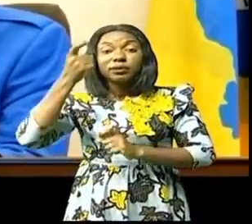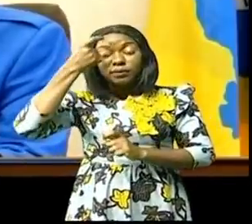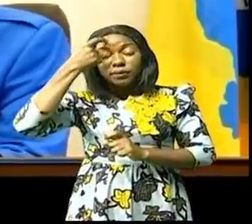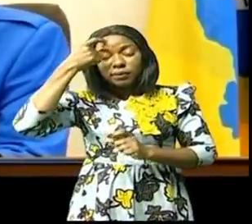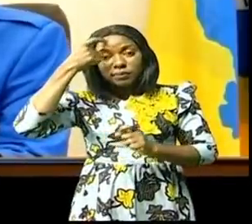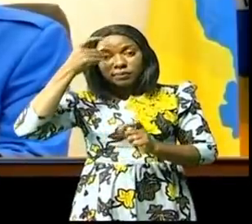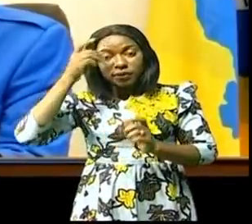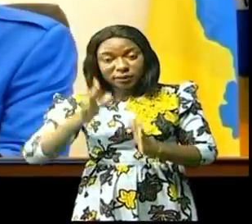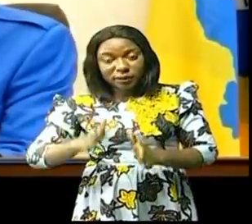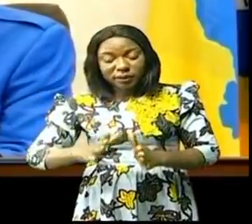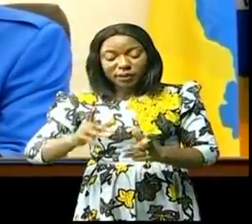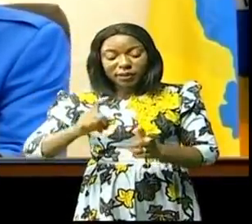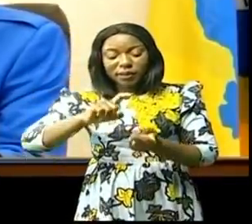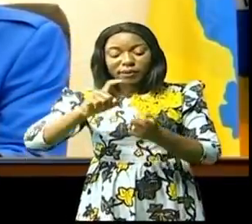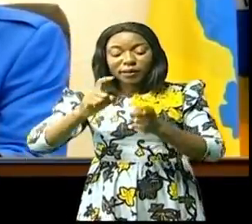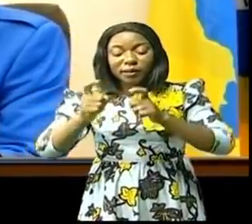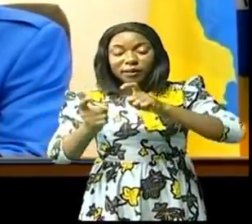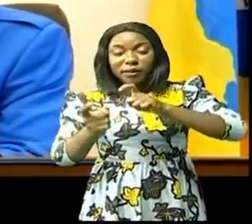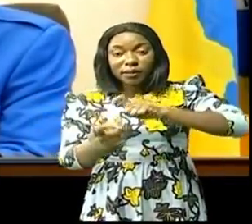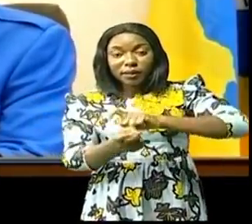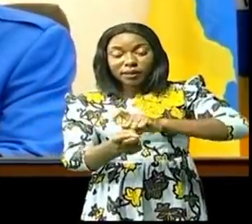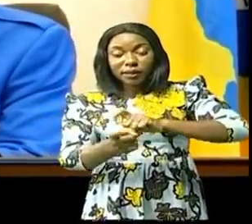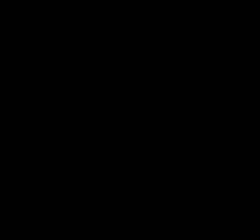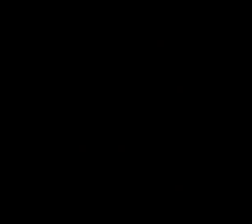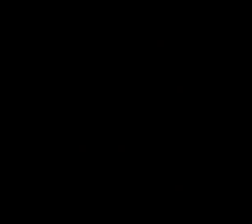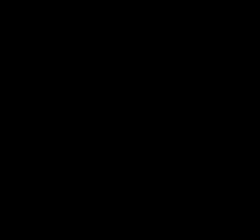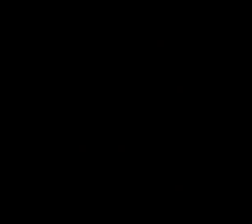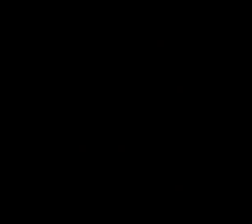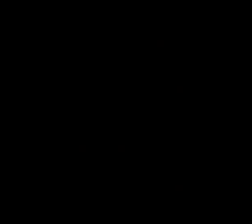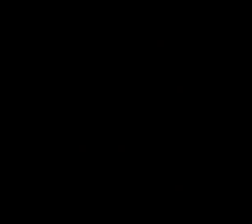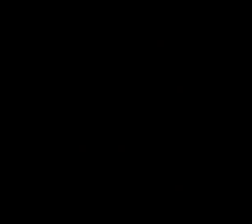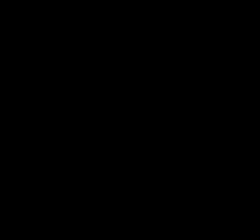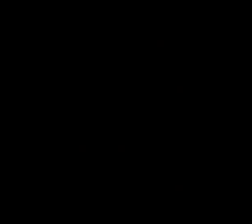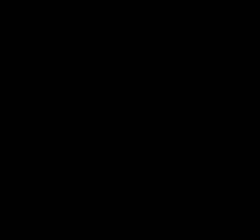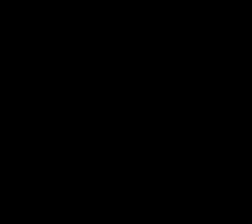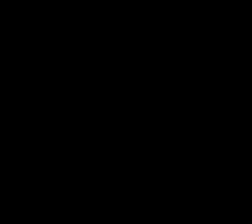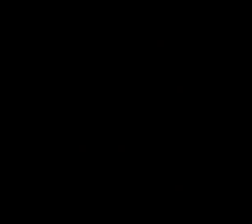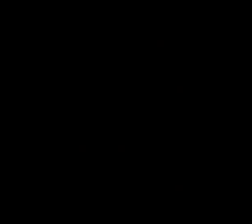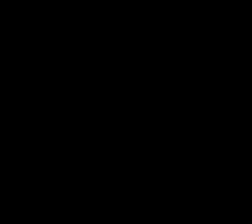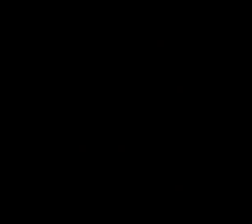gouvernementale, l'amélioration de la gestion des établissements publics.